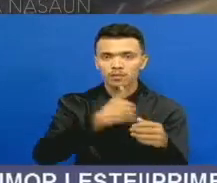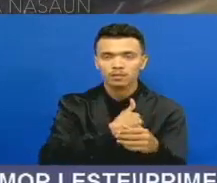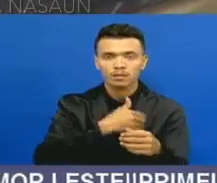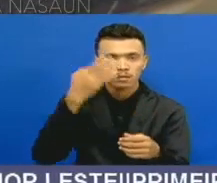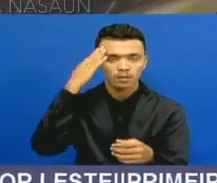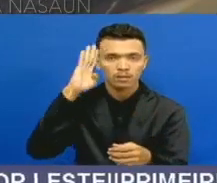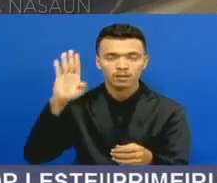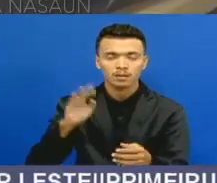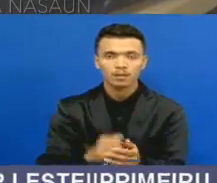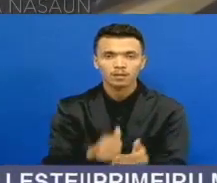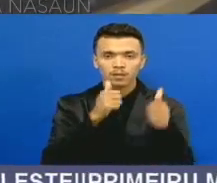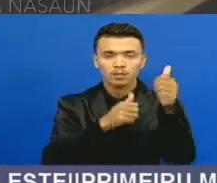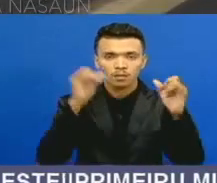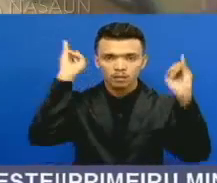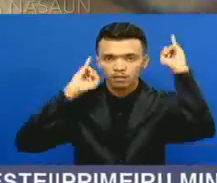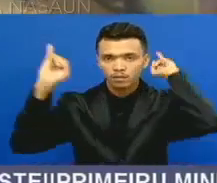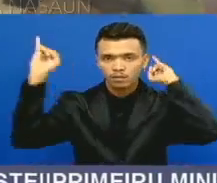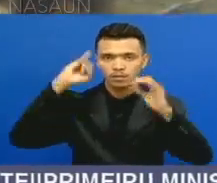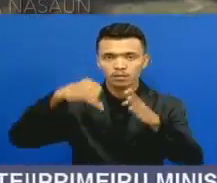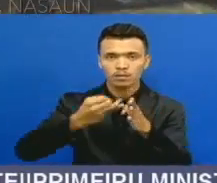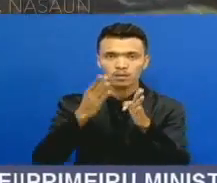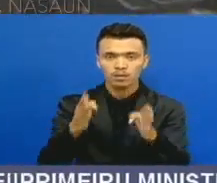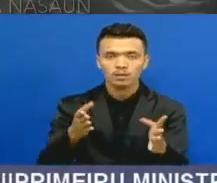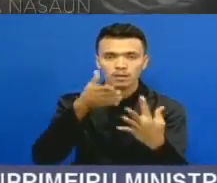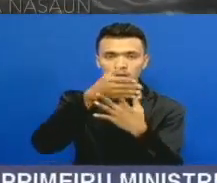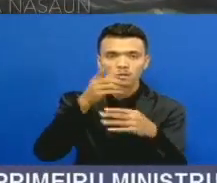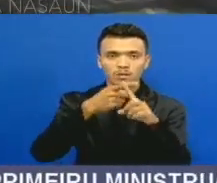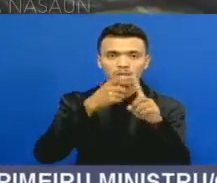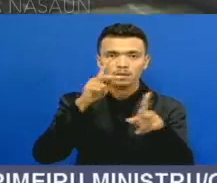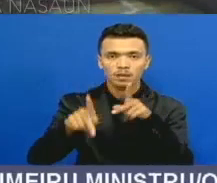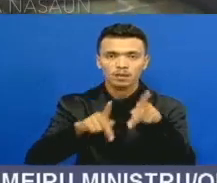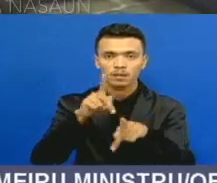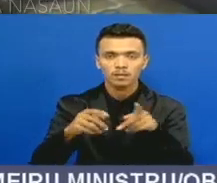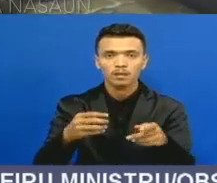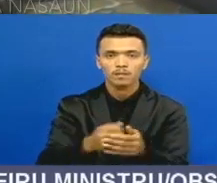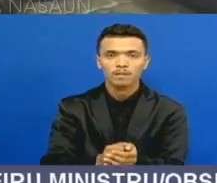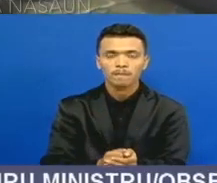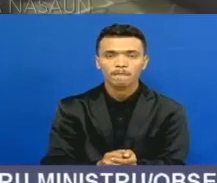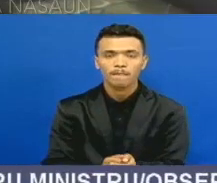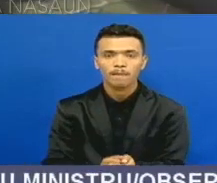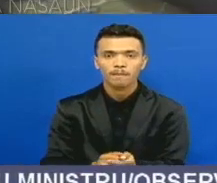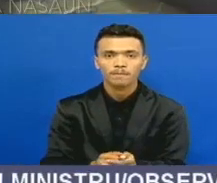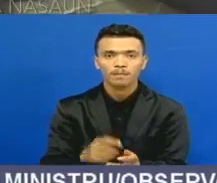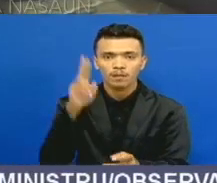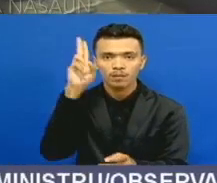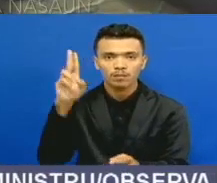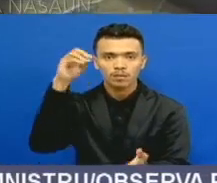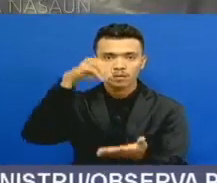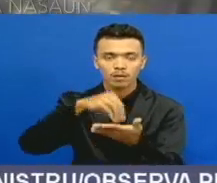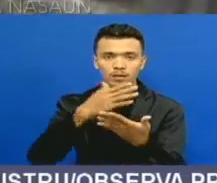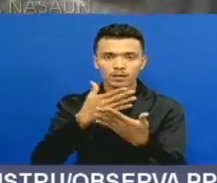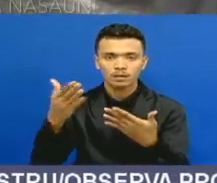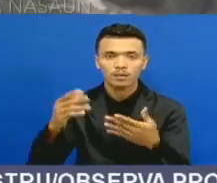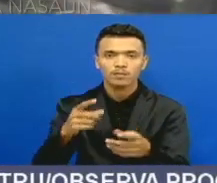Tuir informação nebe jornalista RTTL acesso Rússi Fontes Baluncatak. Procurador titular Bacaso usa no rei armas